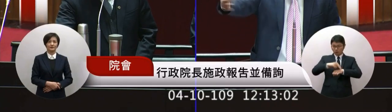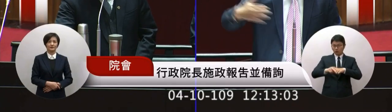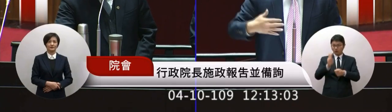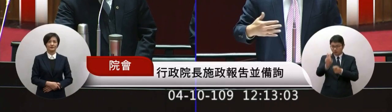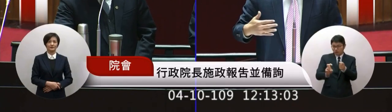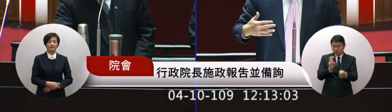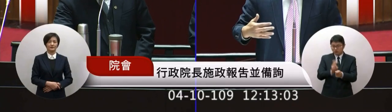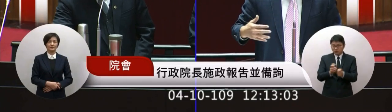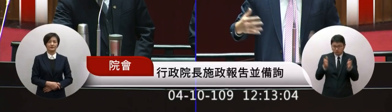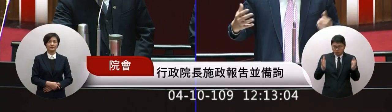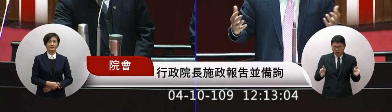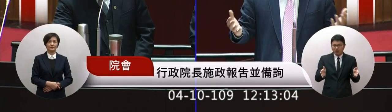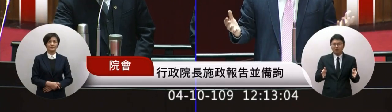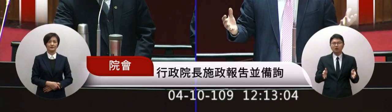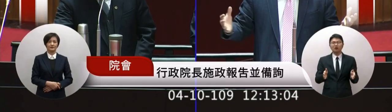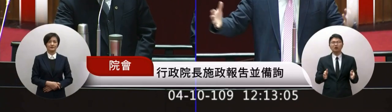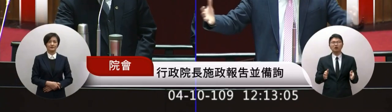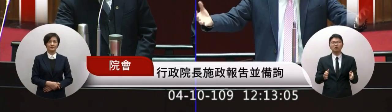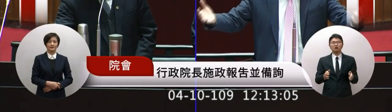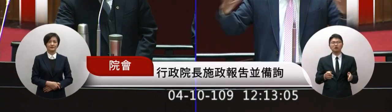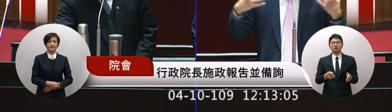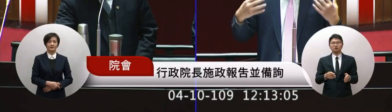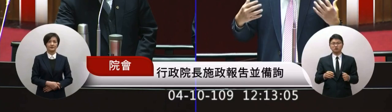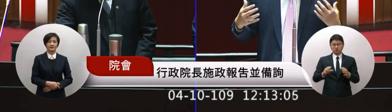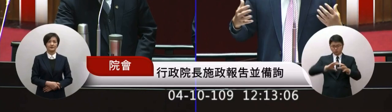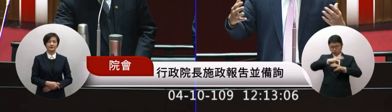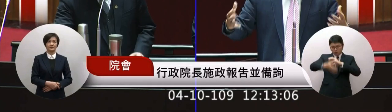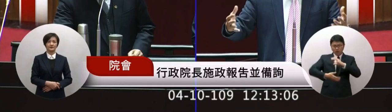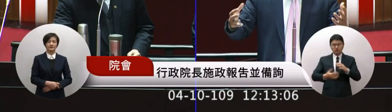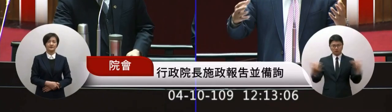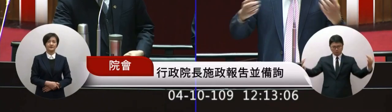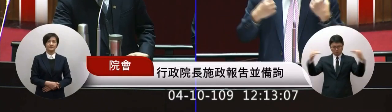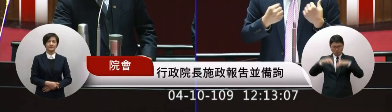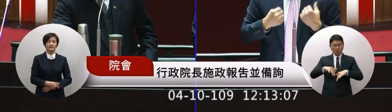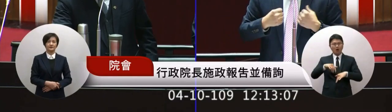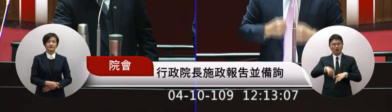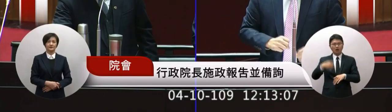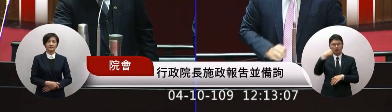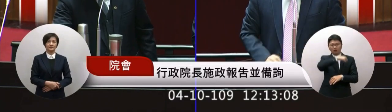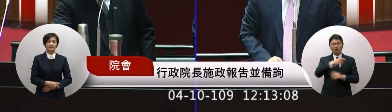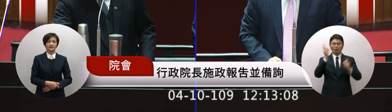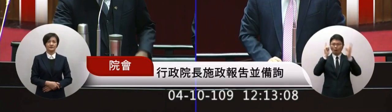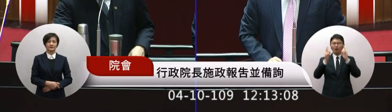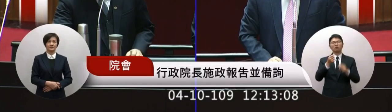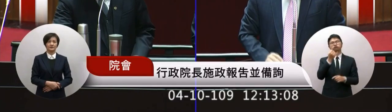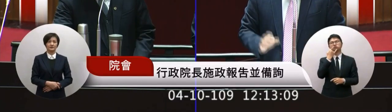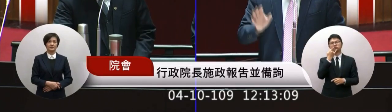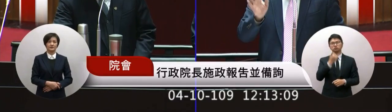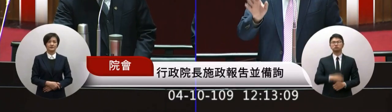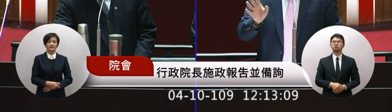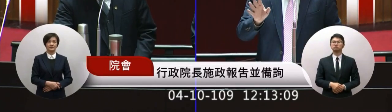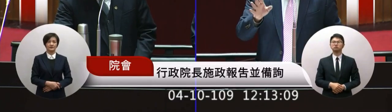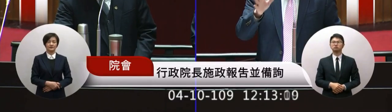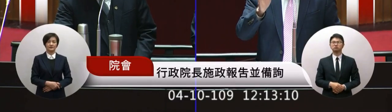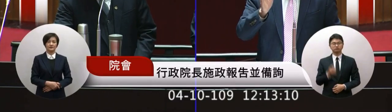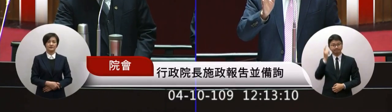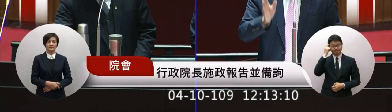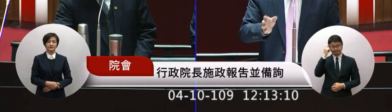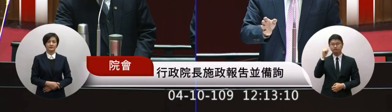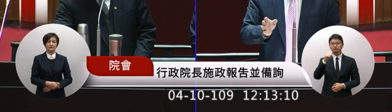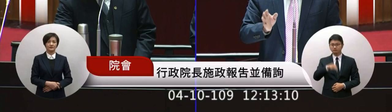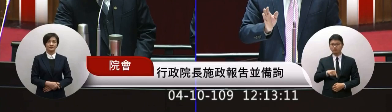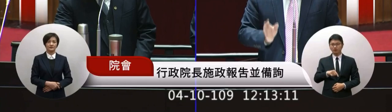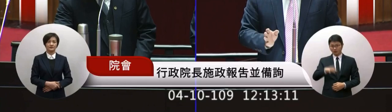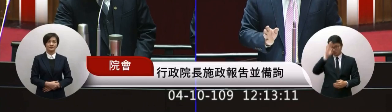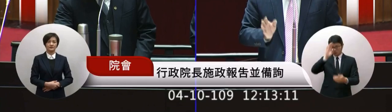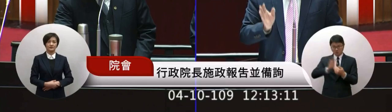在这个期间当中，所有的世界的观光客都能够尽快到台湾来。我想这个也是我们防